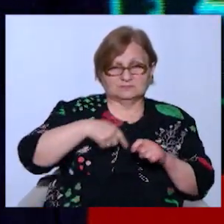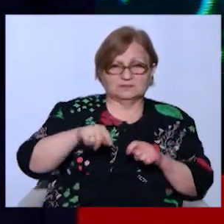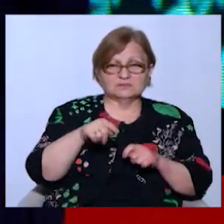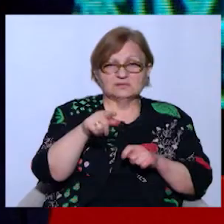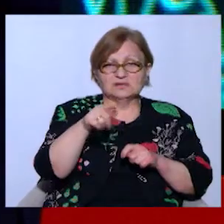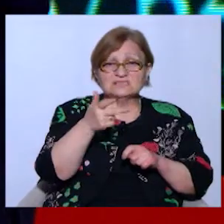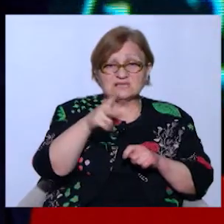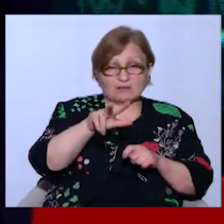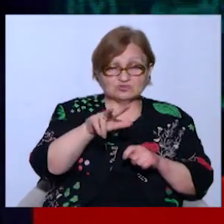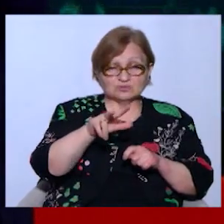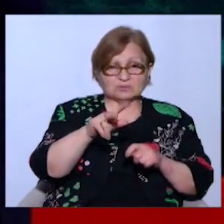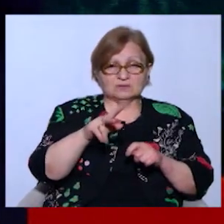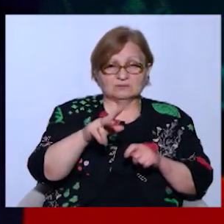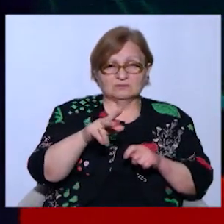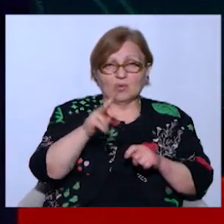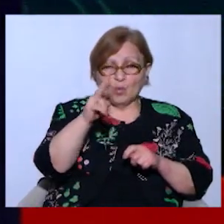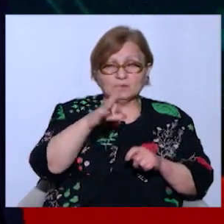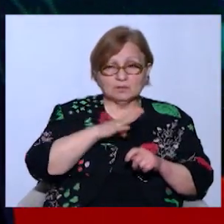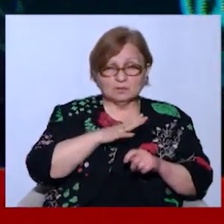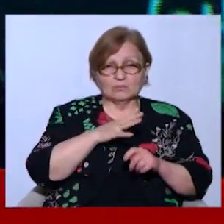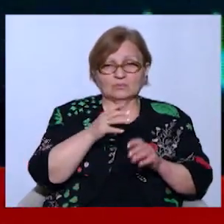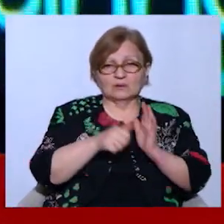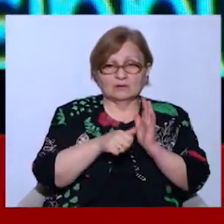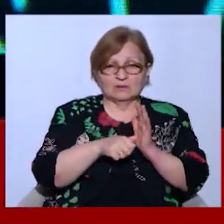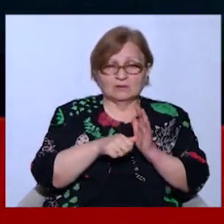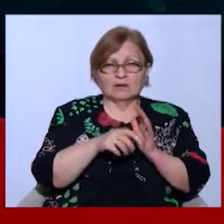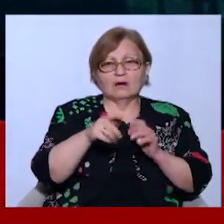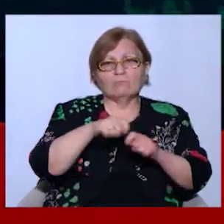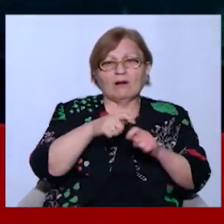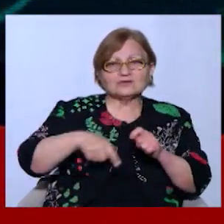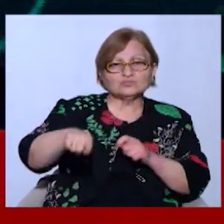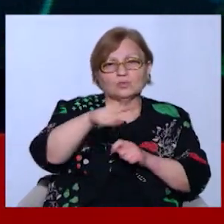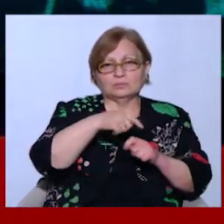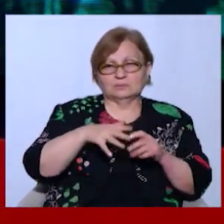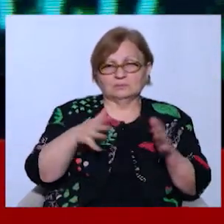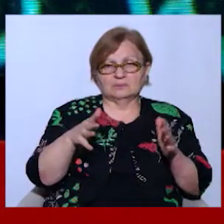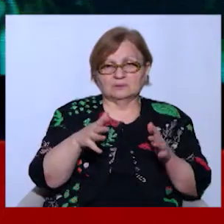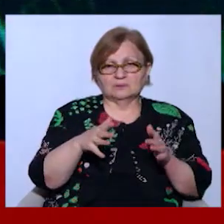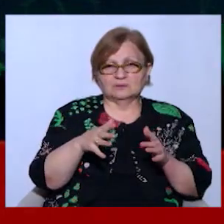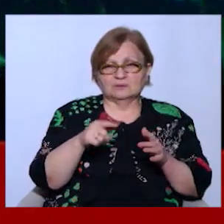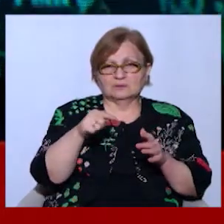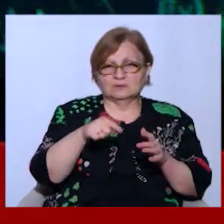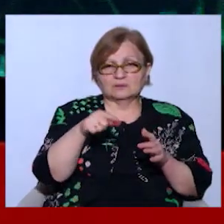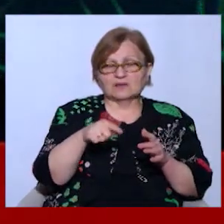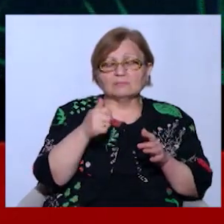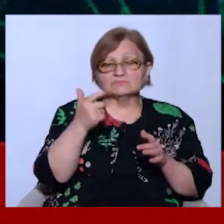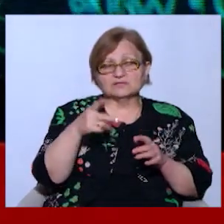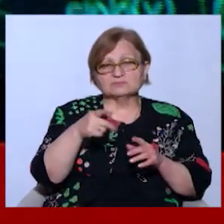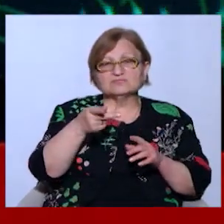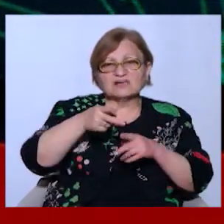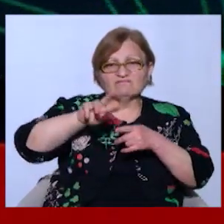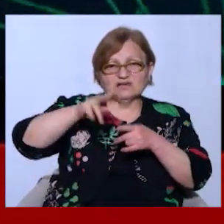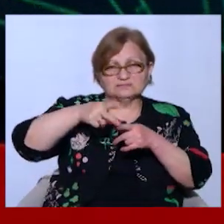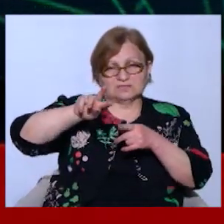3-ჯერ, 2 იყო და გავხადე 6, ფართობი გაიზარდა. რამდენჯერაც გავზარდე იმის კვადრატჯერ,